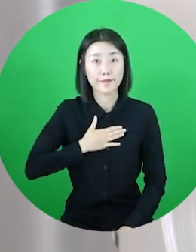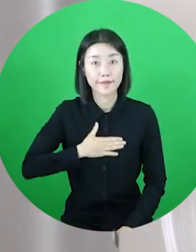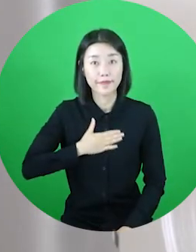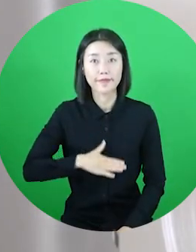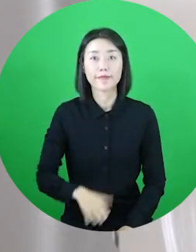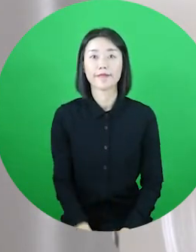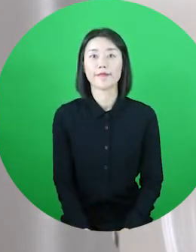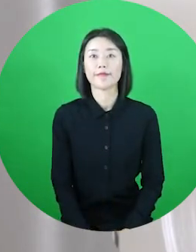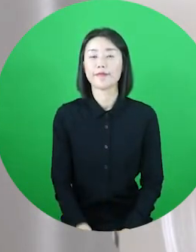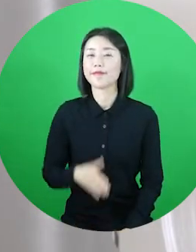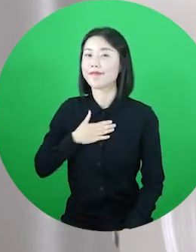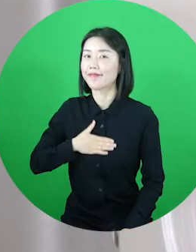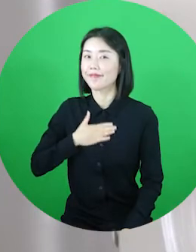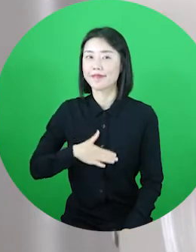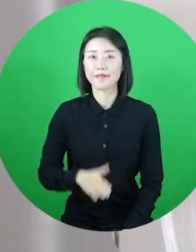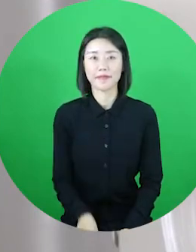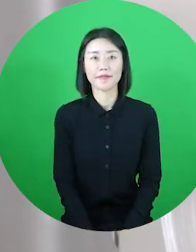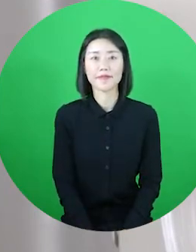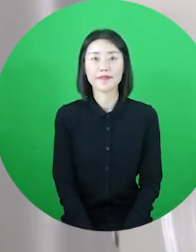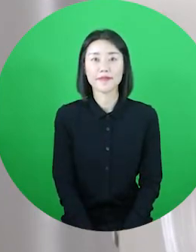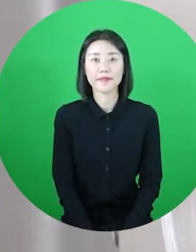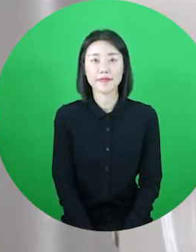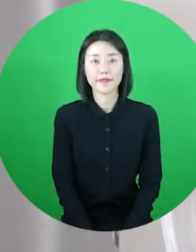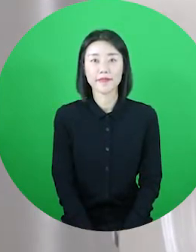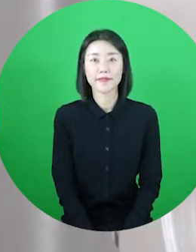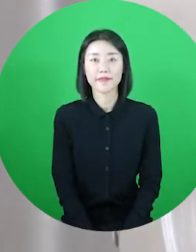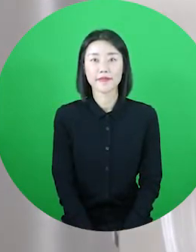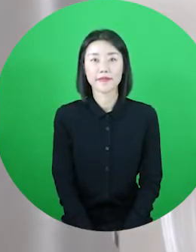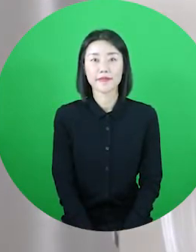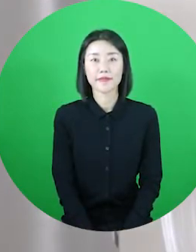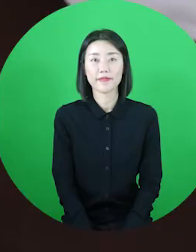우동면을 풀어주세요. 네.